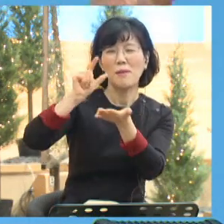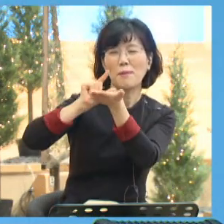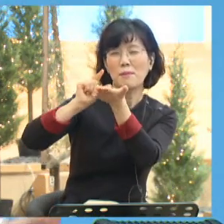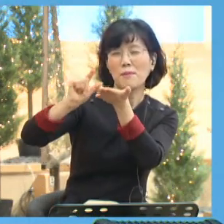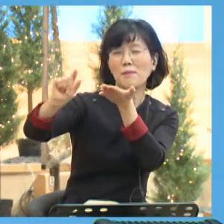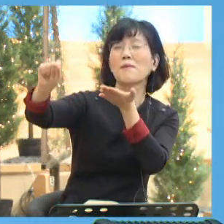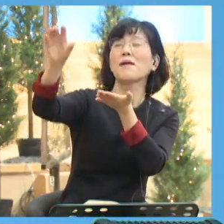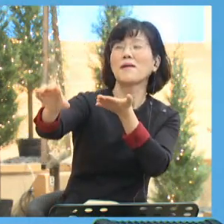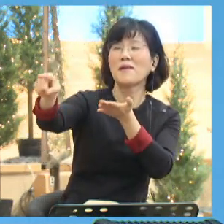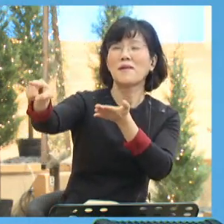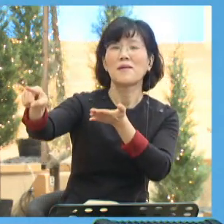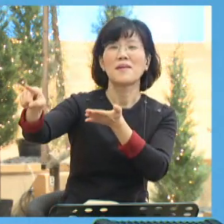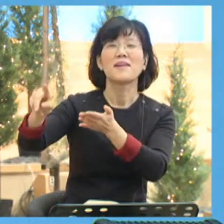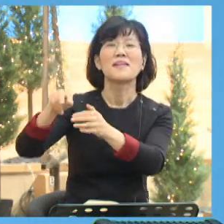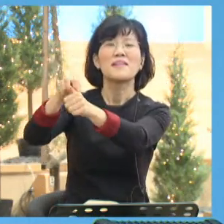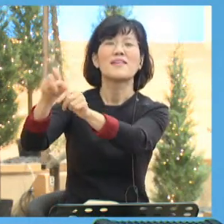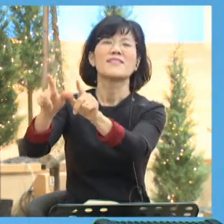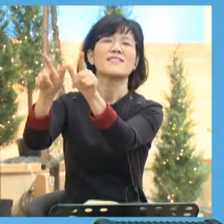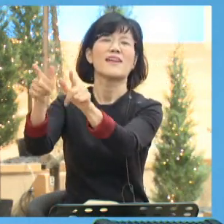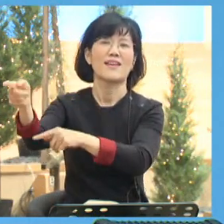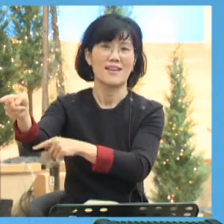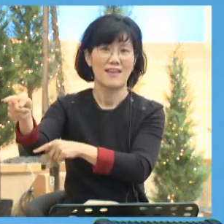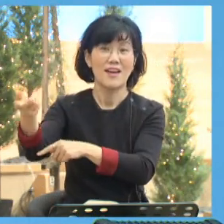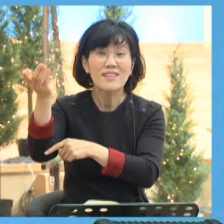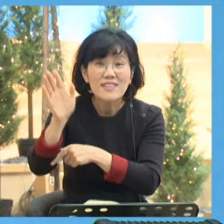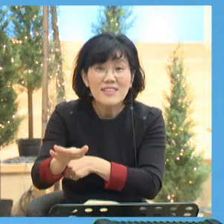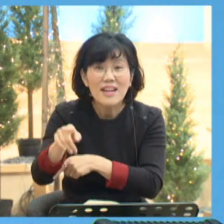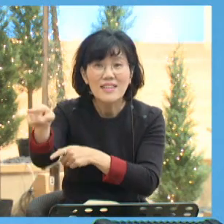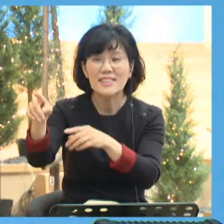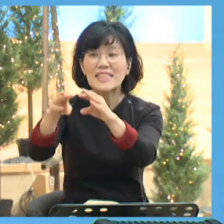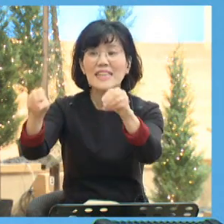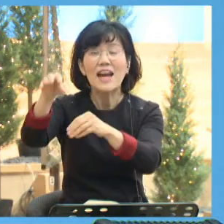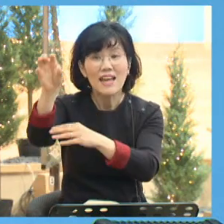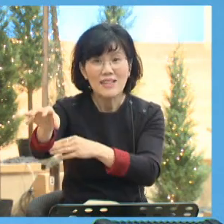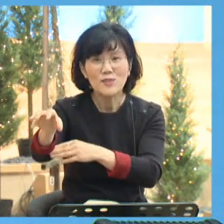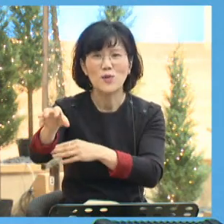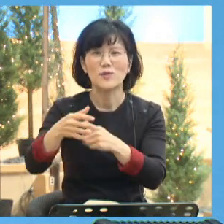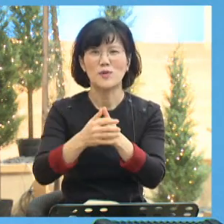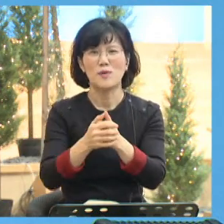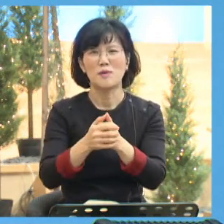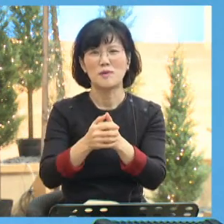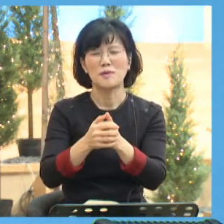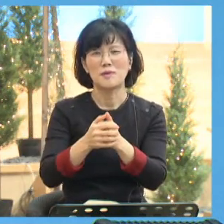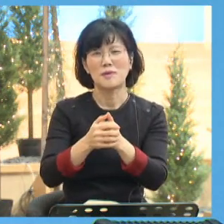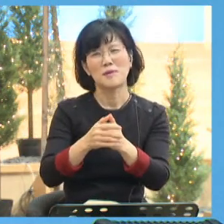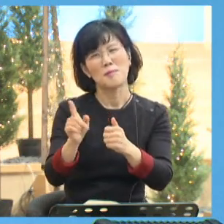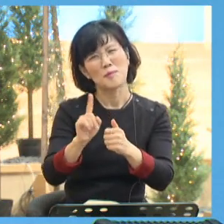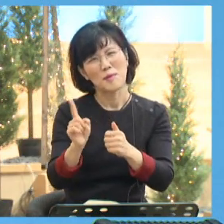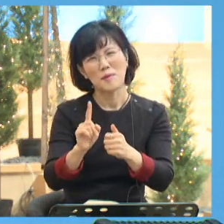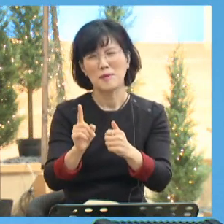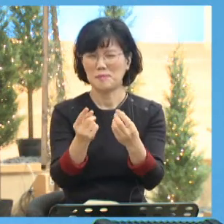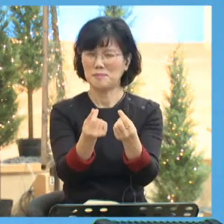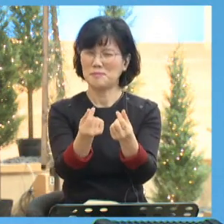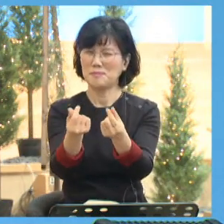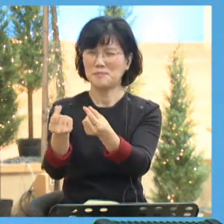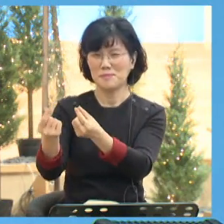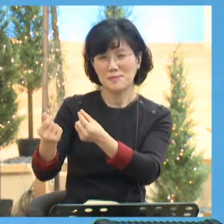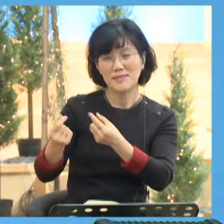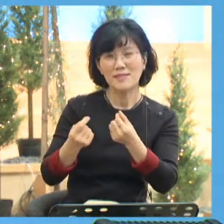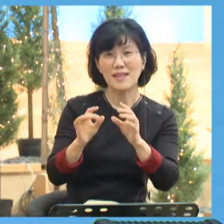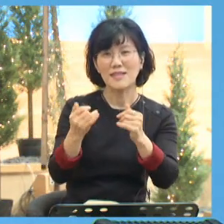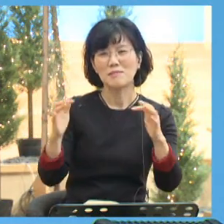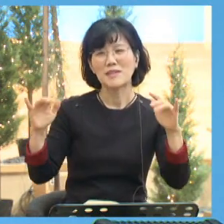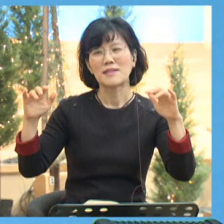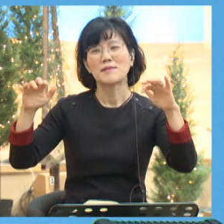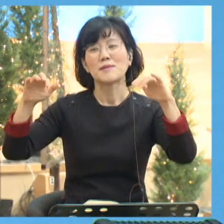적 그렇게 빌붙어 사는 상황이 됐어요 그렇지만 그 땅에서도 잠 뉴가 몰려 왔죠 비슷한 형편인데 사람들이